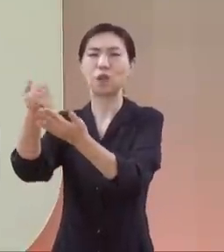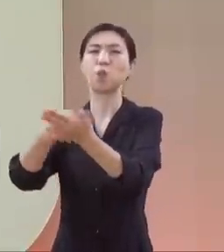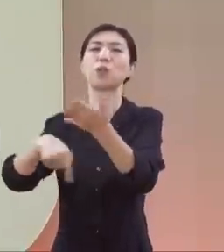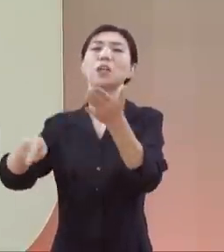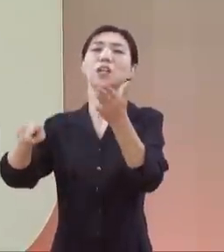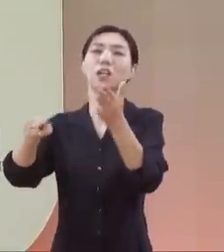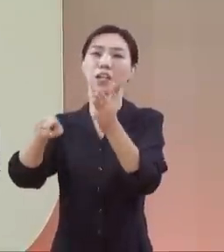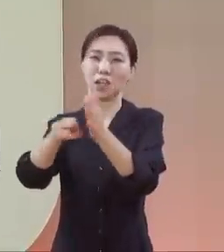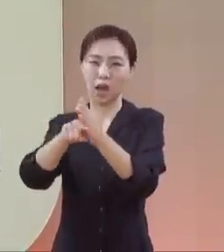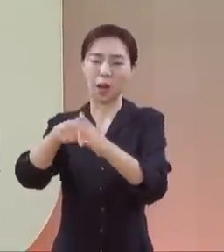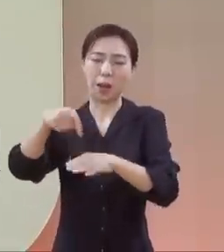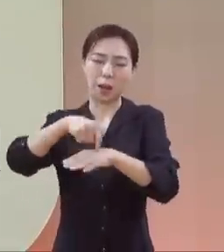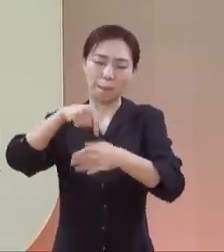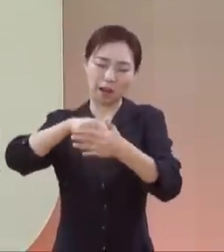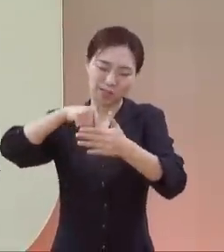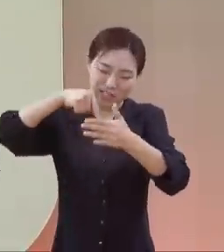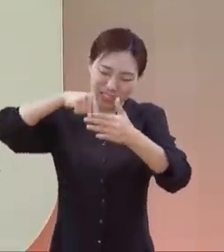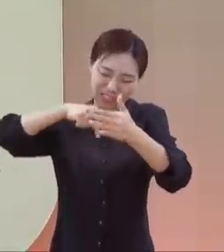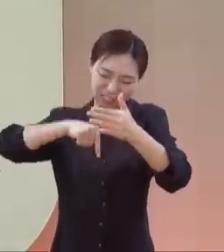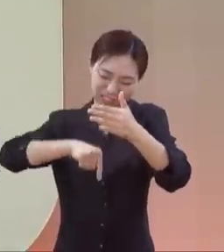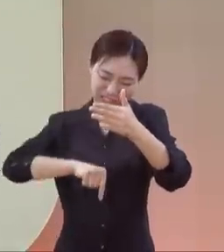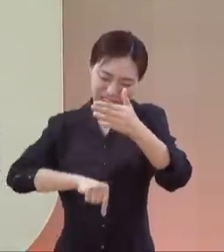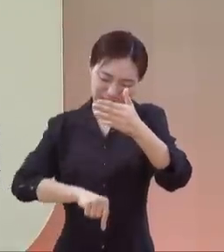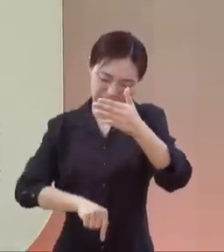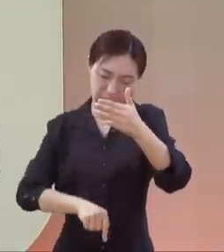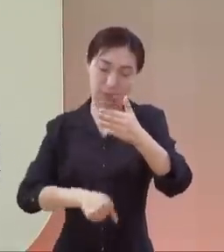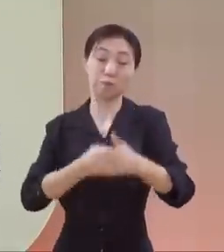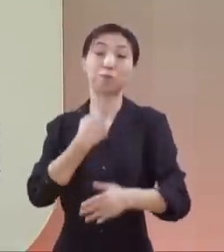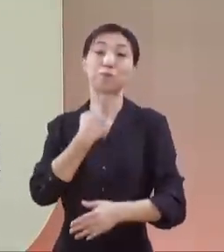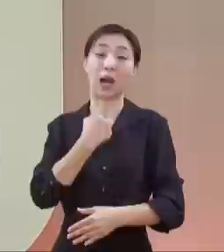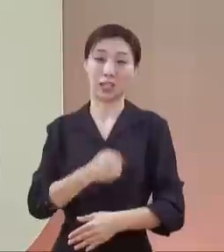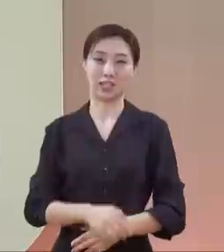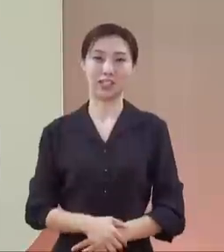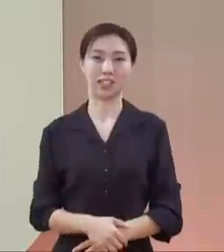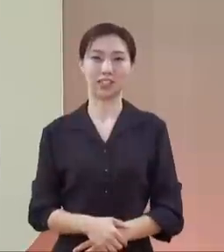뿌리 내리신 그런 과거 우리나라의